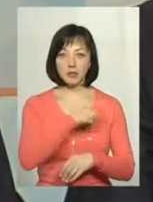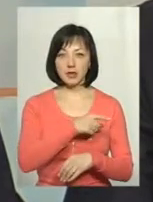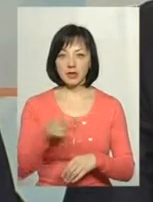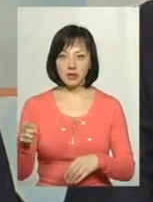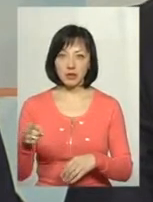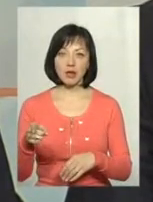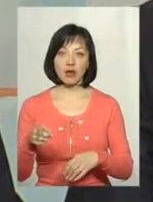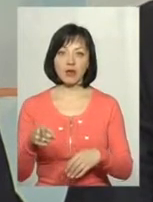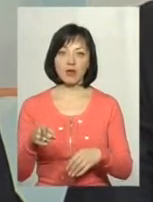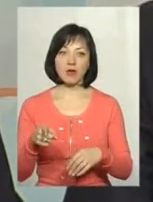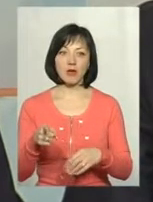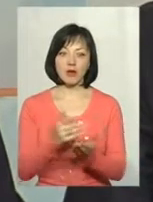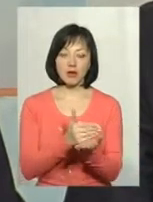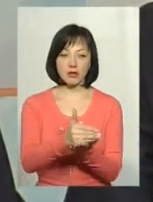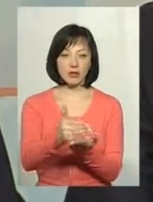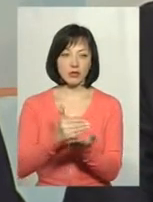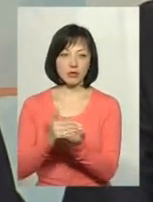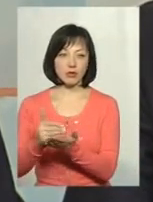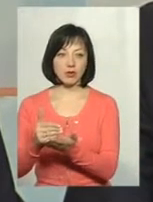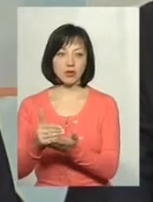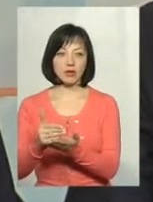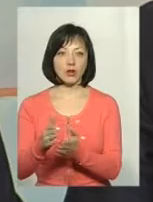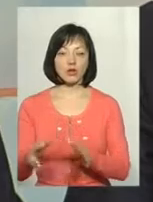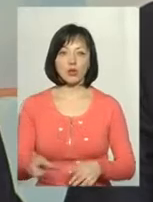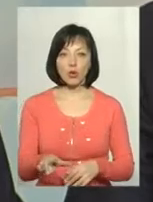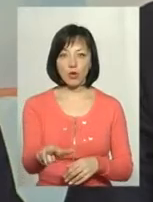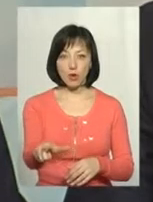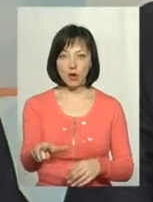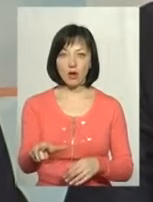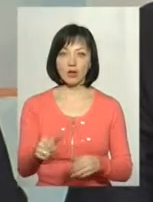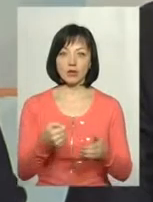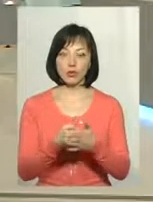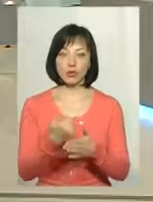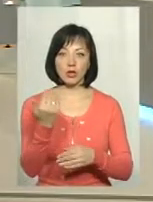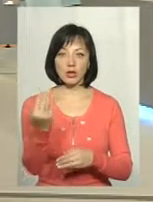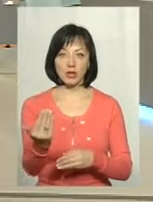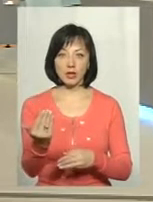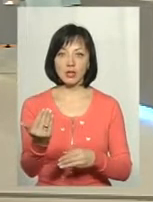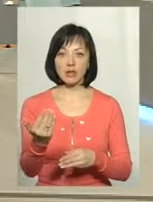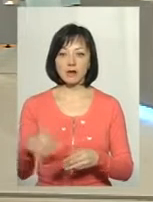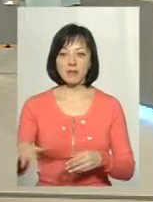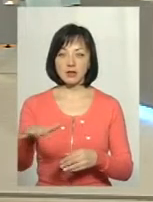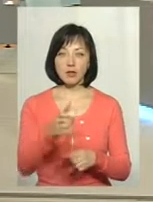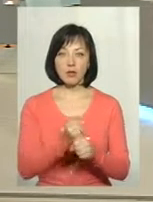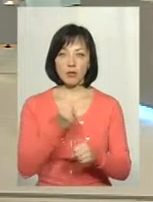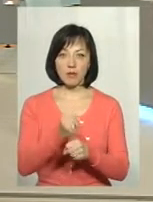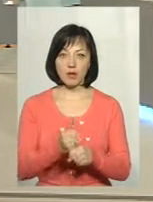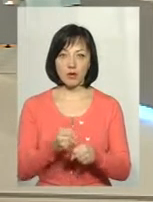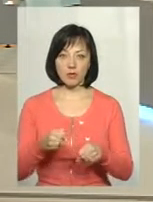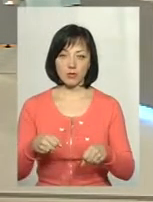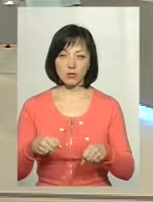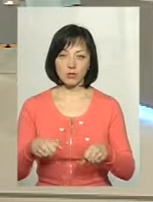аграріям можливість прогрейдерувати дороги, під'їзні шляхи до їхніх масивів, де вони обробляють